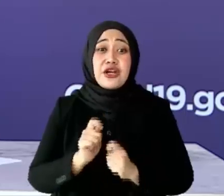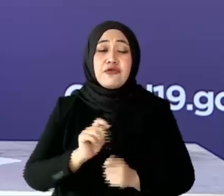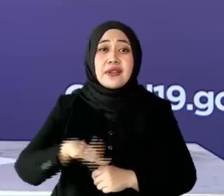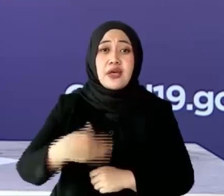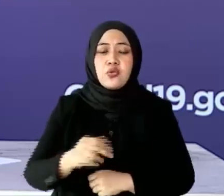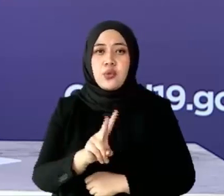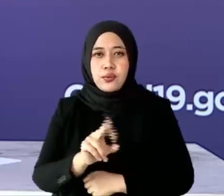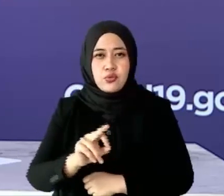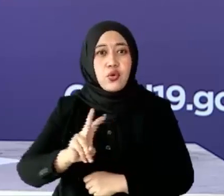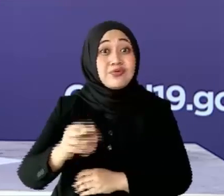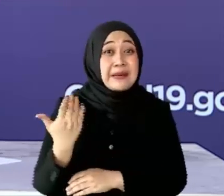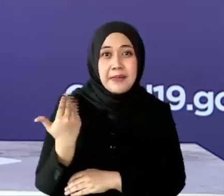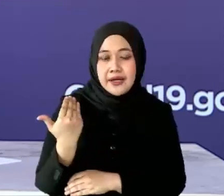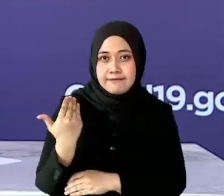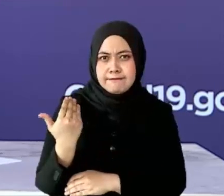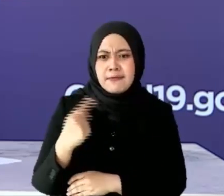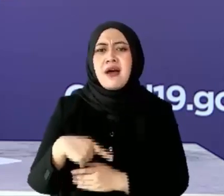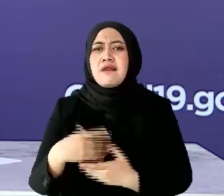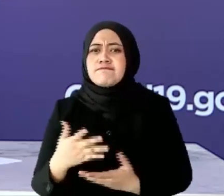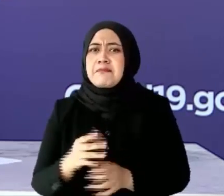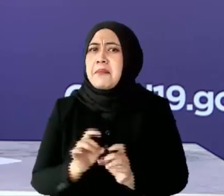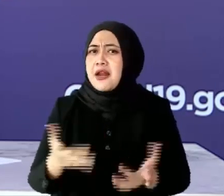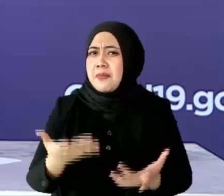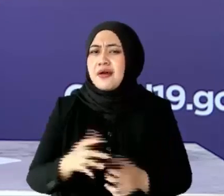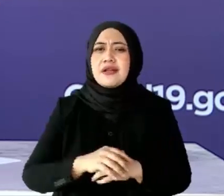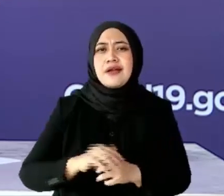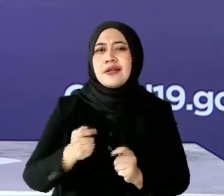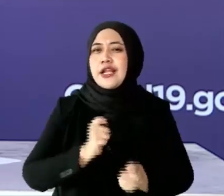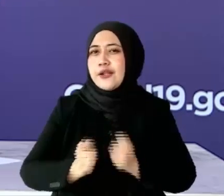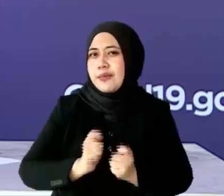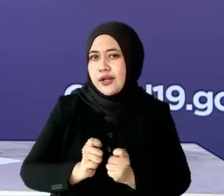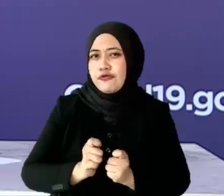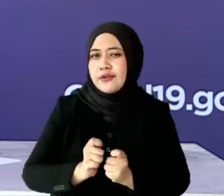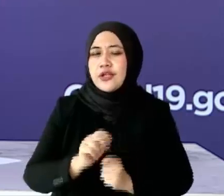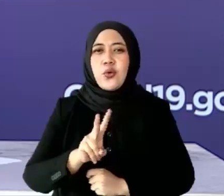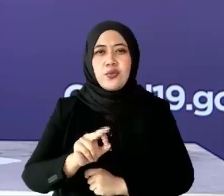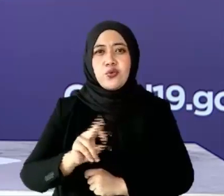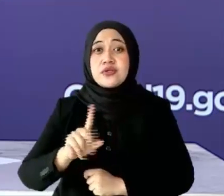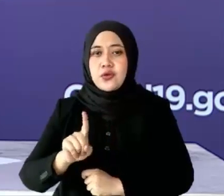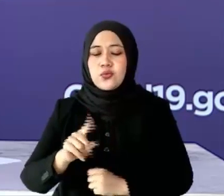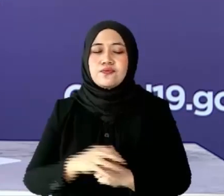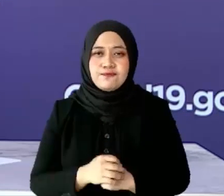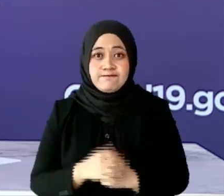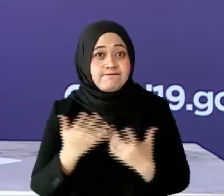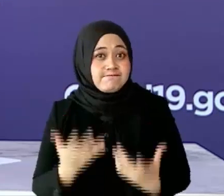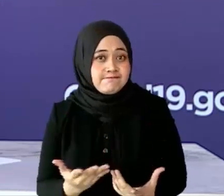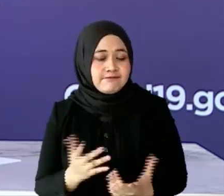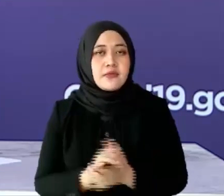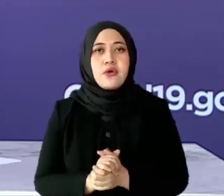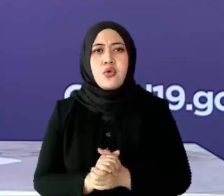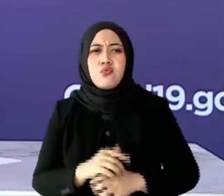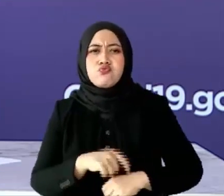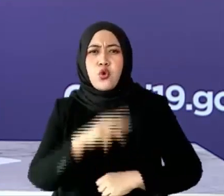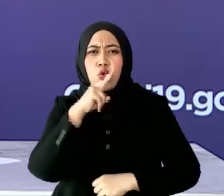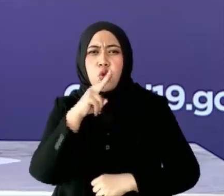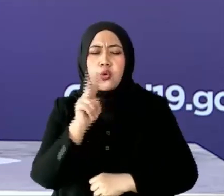Fitri tahun 2020 dengan Idul Fitri tahun 2021. Jika dilihat dari rentang waktu